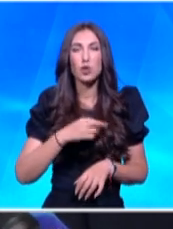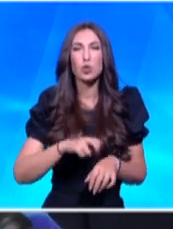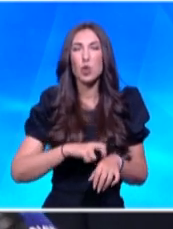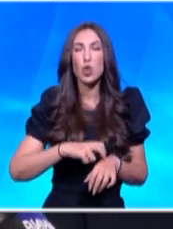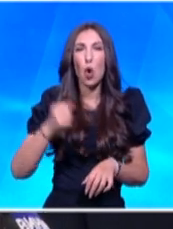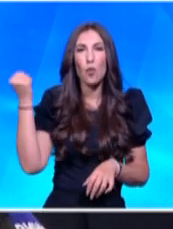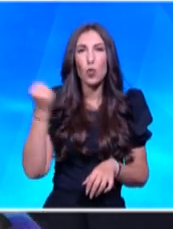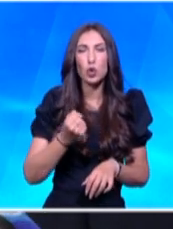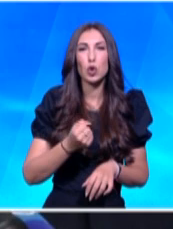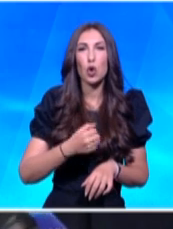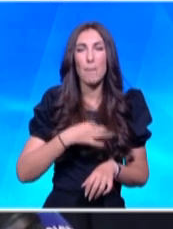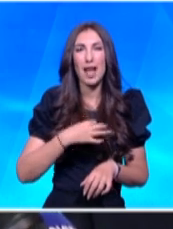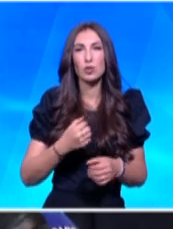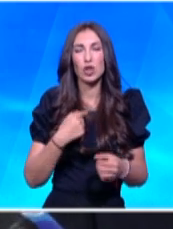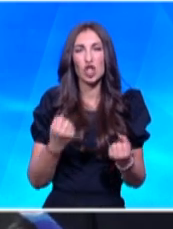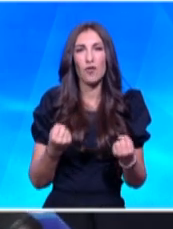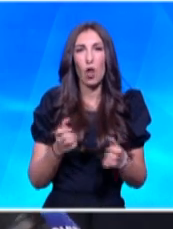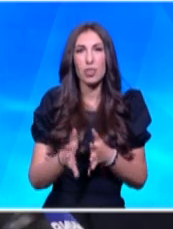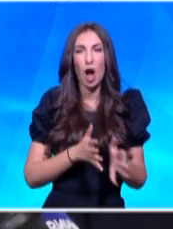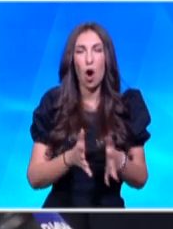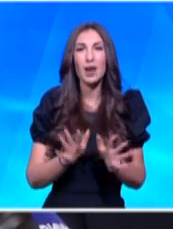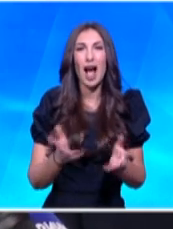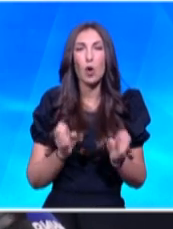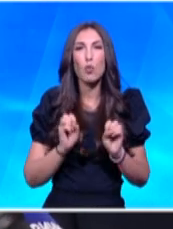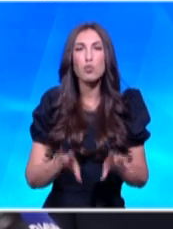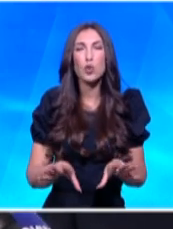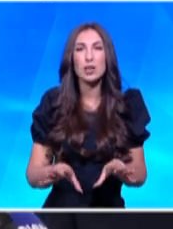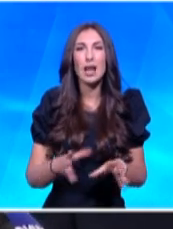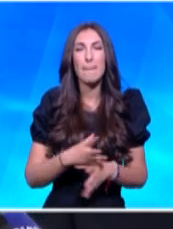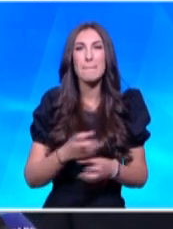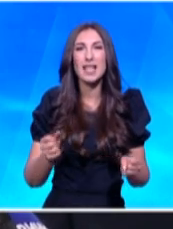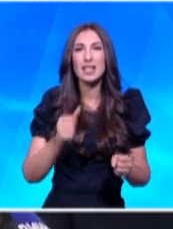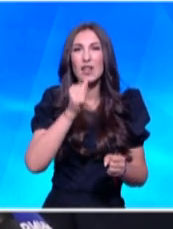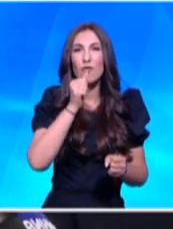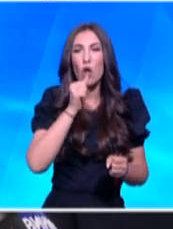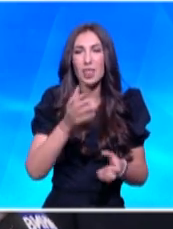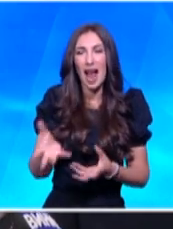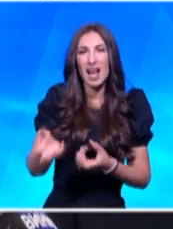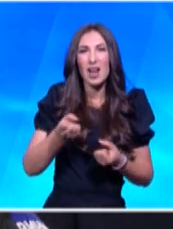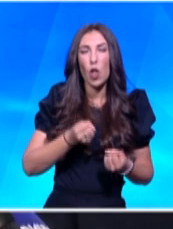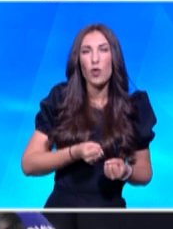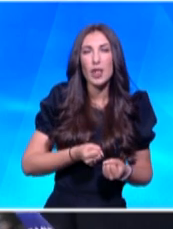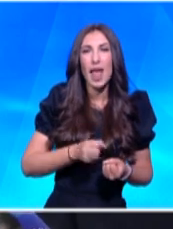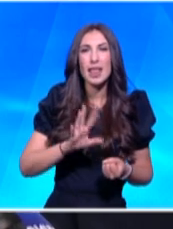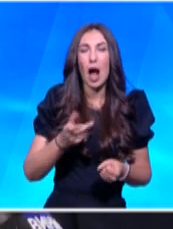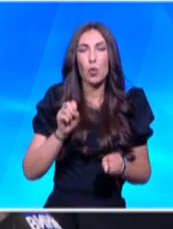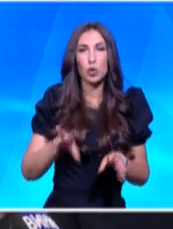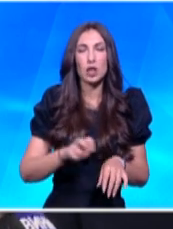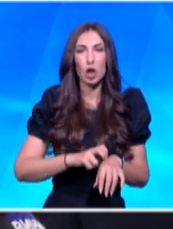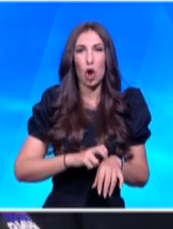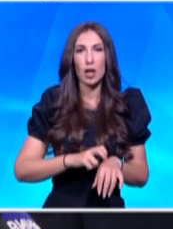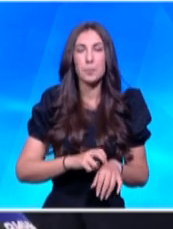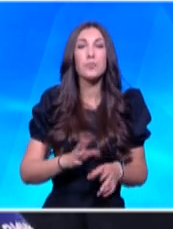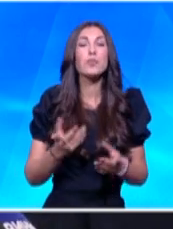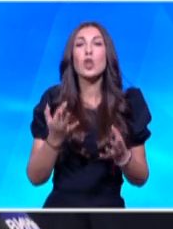удари, опасност за живота на хората, ако се пусне, без да са отводнени сградите, ако се пусне ток. В